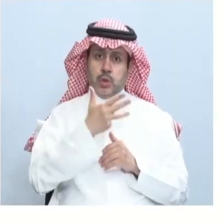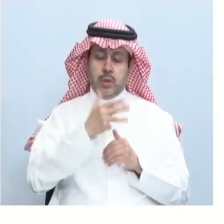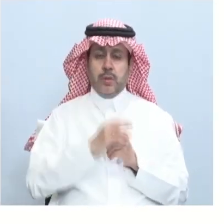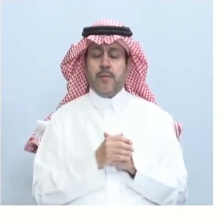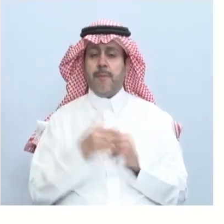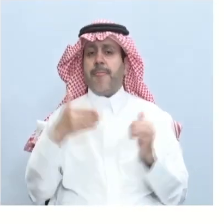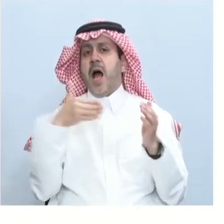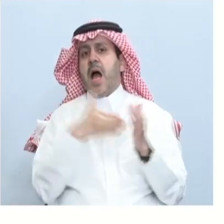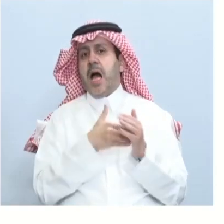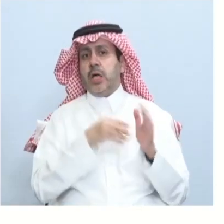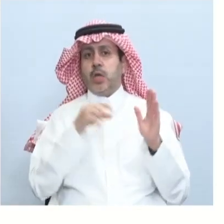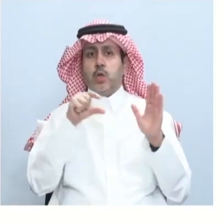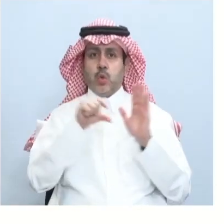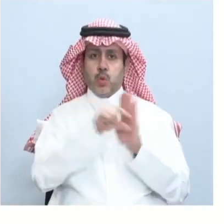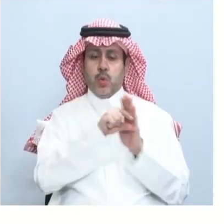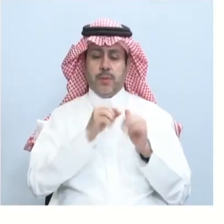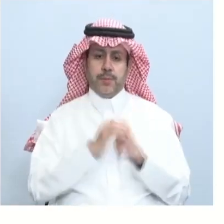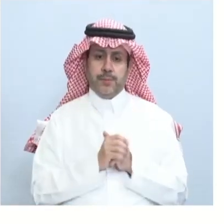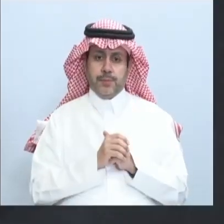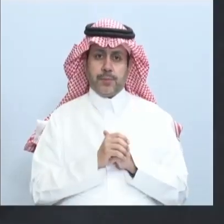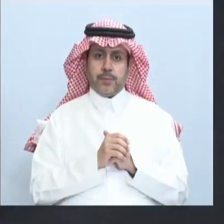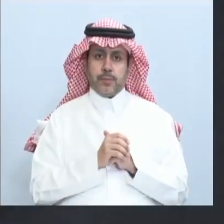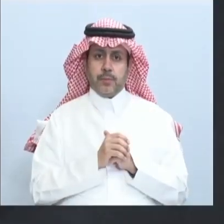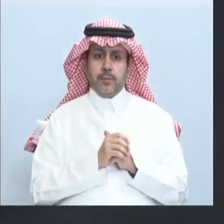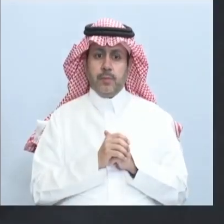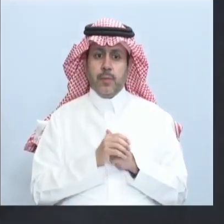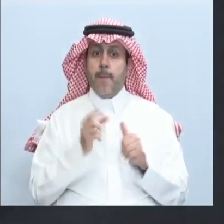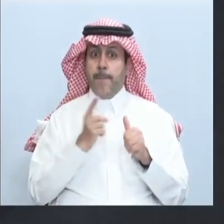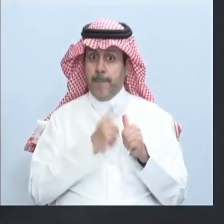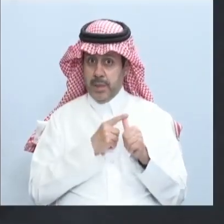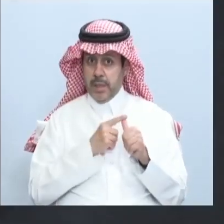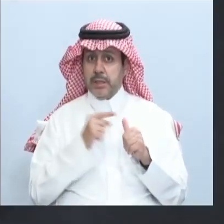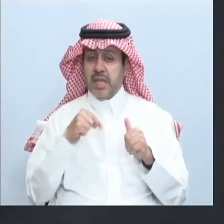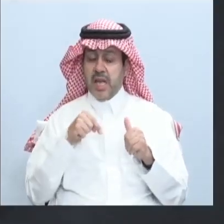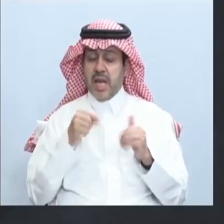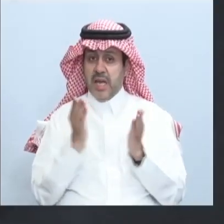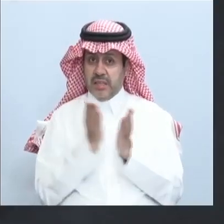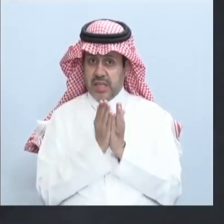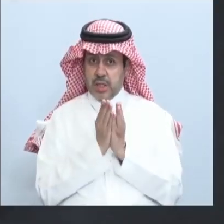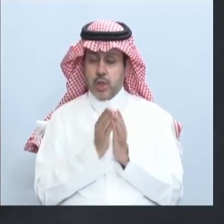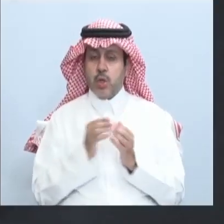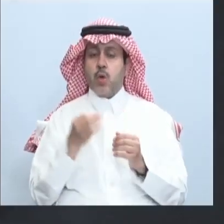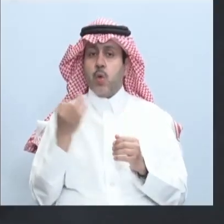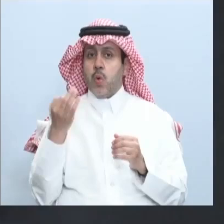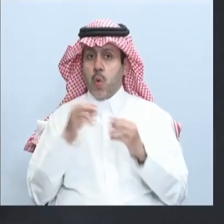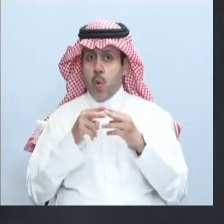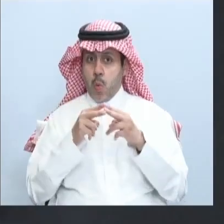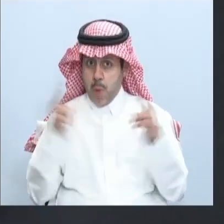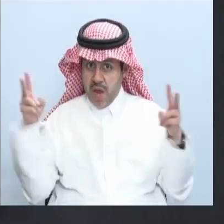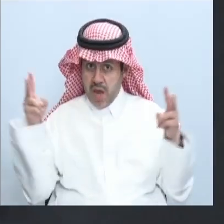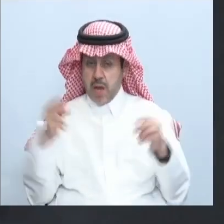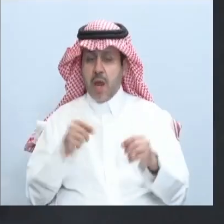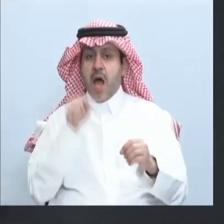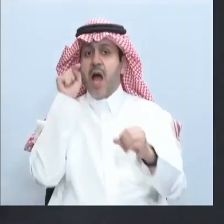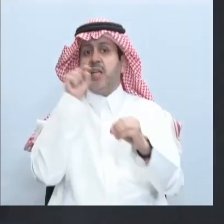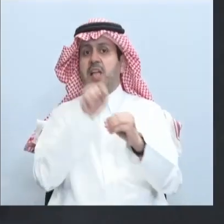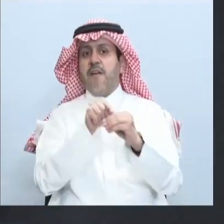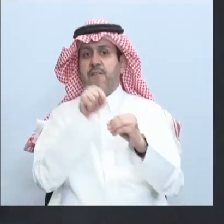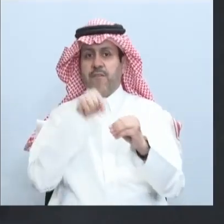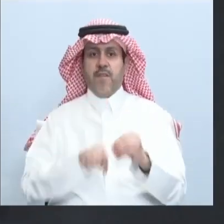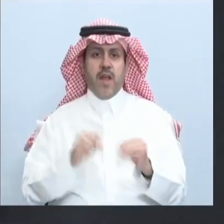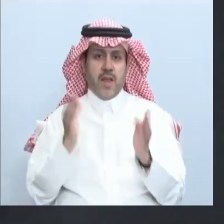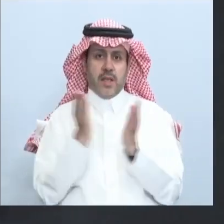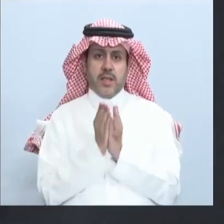نهايه الصوره وقبل البدء بالدرس نود ان نذكر اهداف درسنا لهذا اليوم فماذا سنتعلم